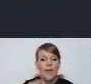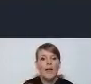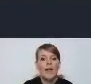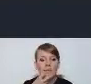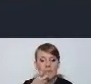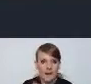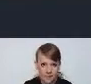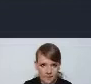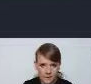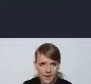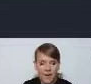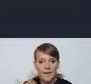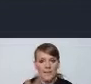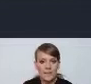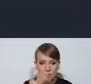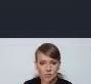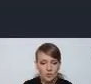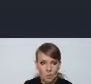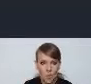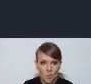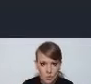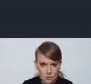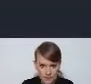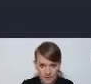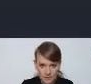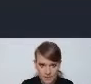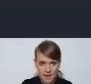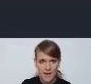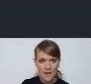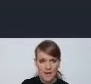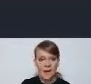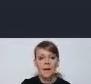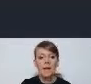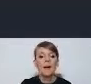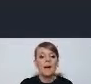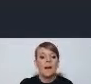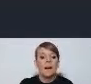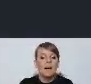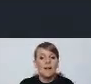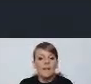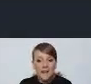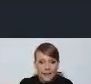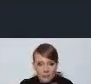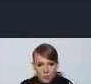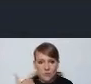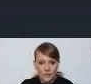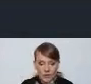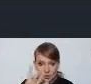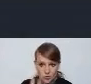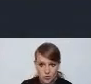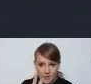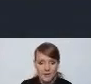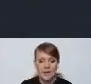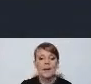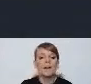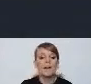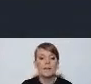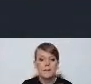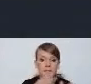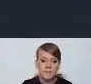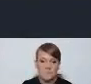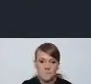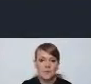energetycznej, 24 w sporcie i turystyce, w infrastrukturze transportowej 24 i w infrastrukturze i